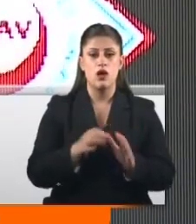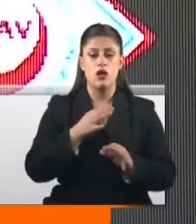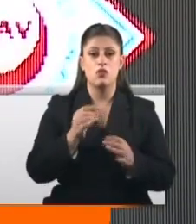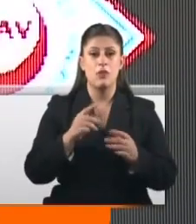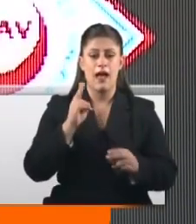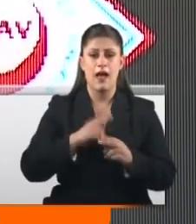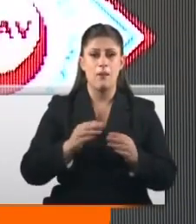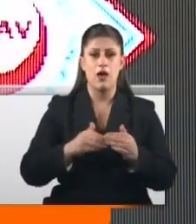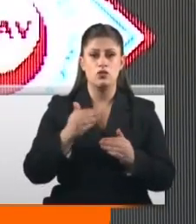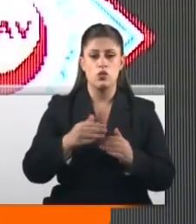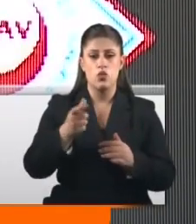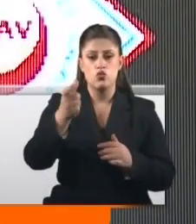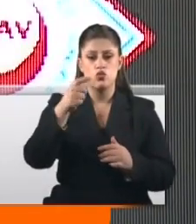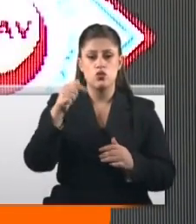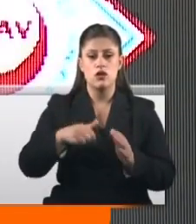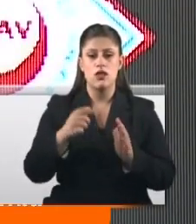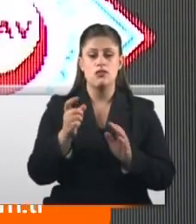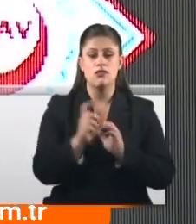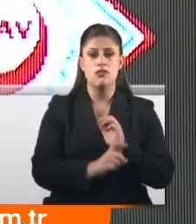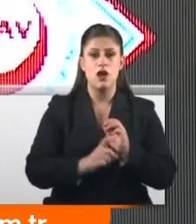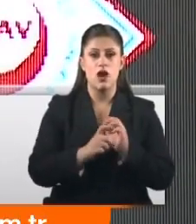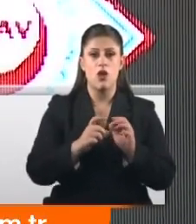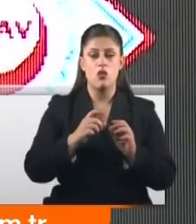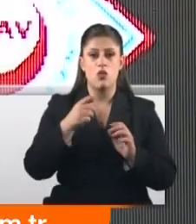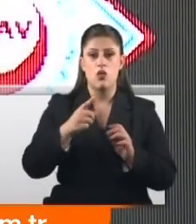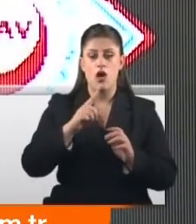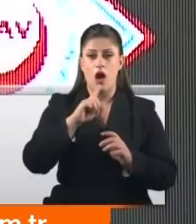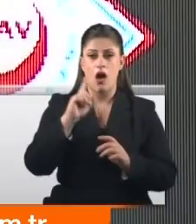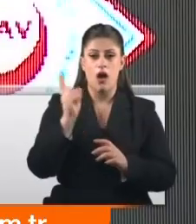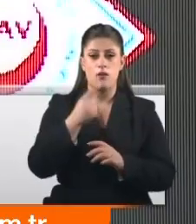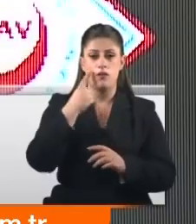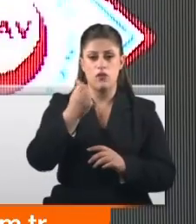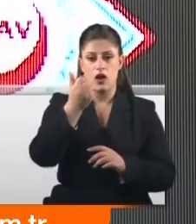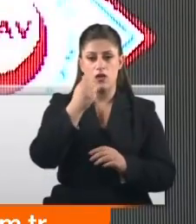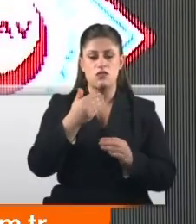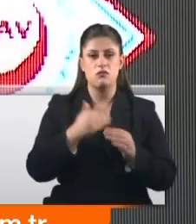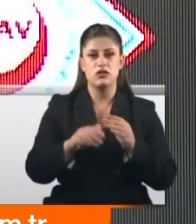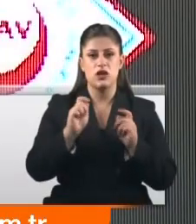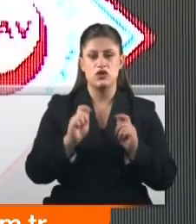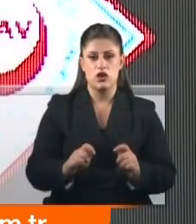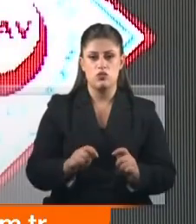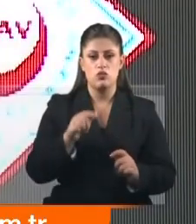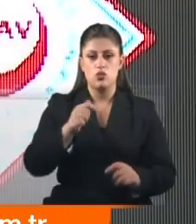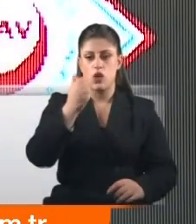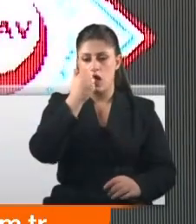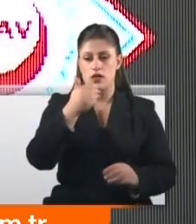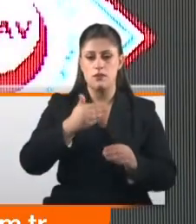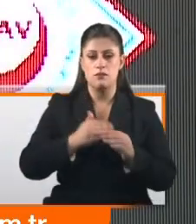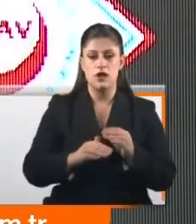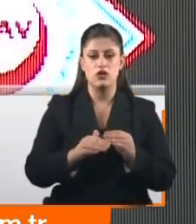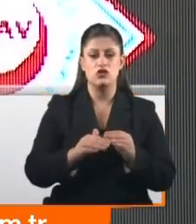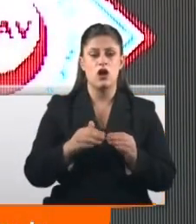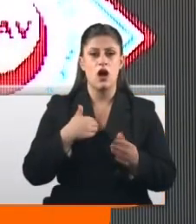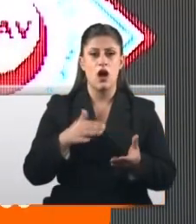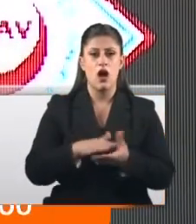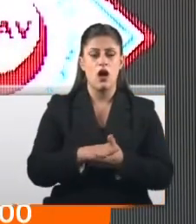ardından Türkiye'ye terör baronlarının talimatıyla kanlı mesaj vermişlerdir. Bu kanlı mesaj